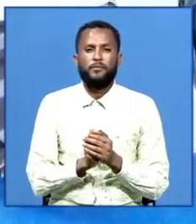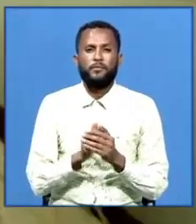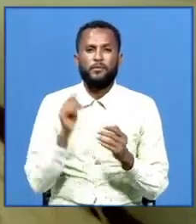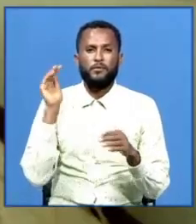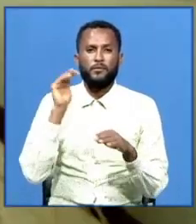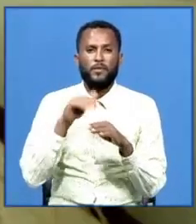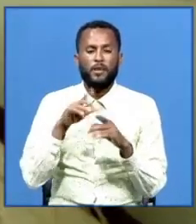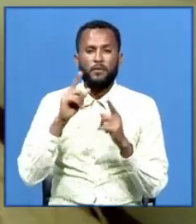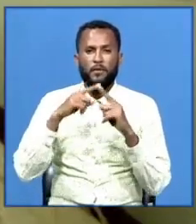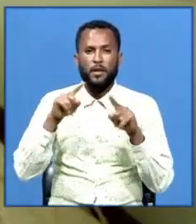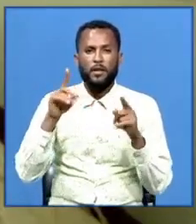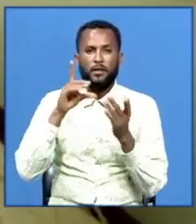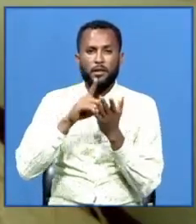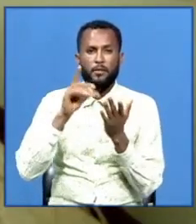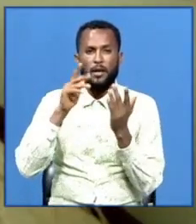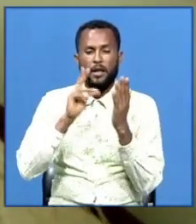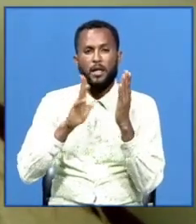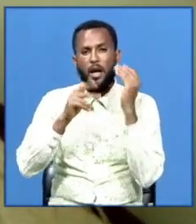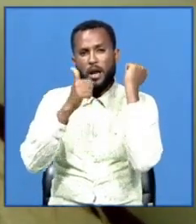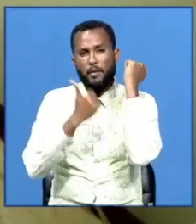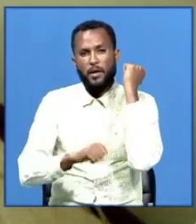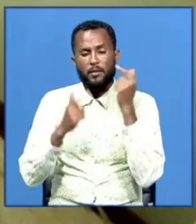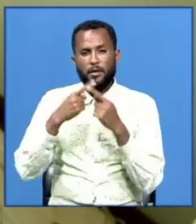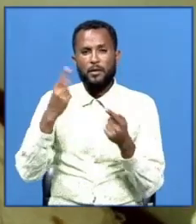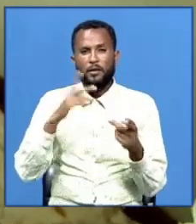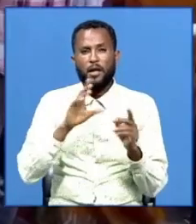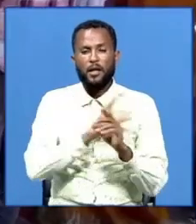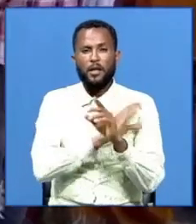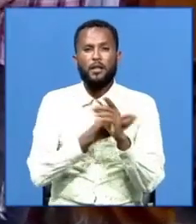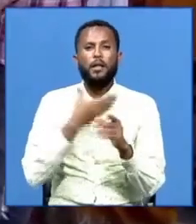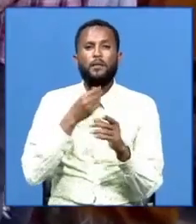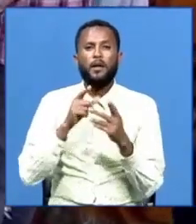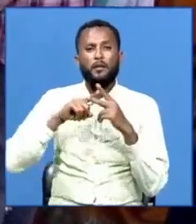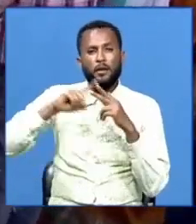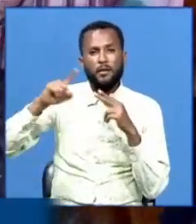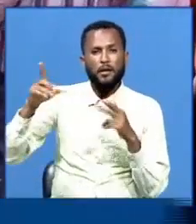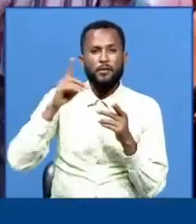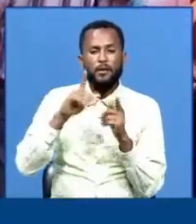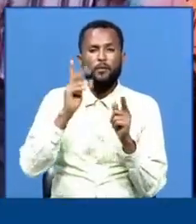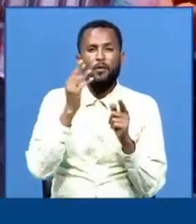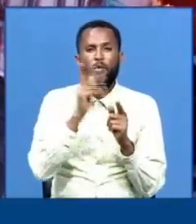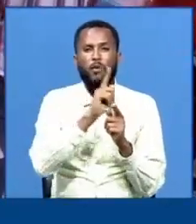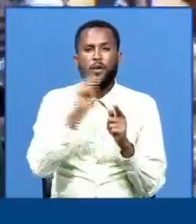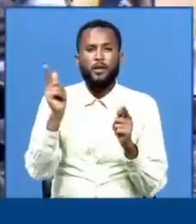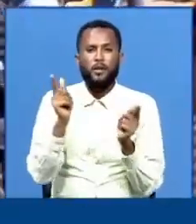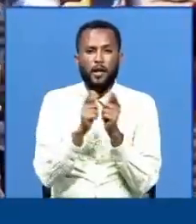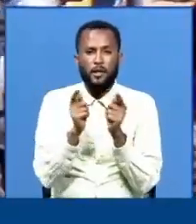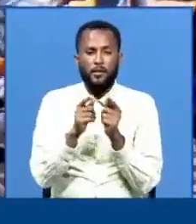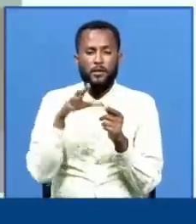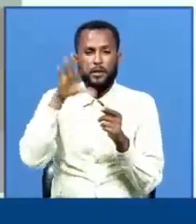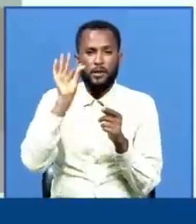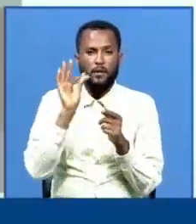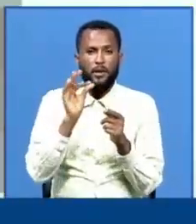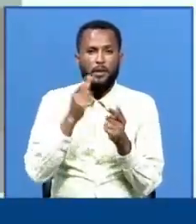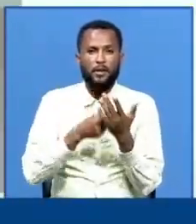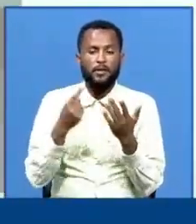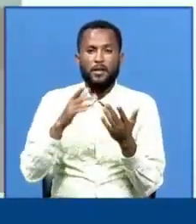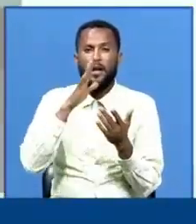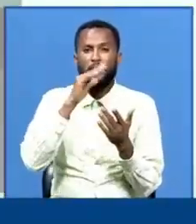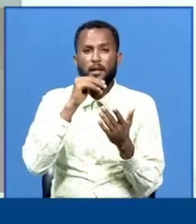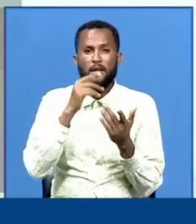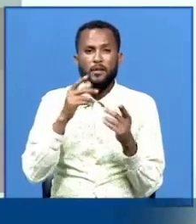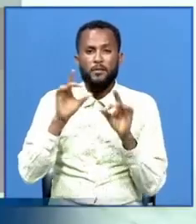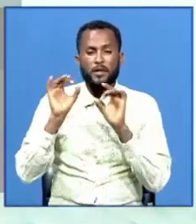ኣብዝተፈላለዩ ከባቢታት ወረዳ ራያ ኣላማጣ ብሰንኪ ሓይልታት ኣምሓራ ተመዛቢለን ኣብ ከተማ መኾኒ ኣዕቒበን ዝርከባ እየን። እዜና